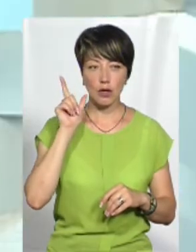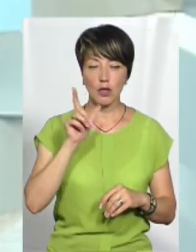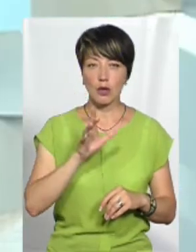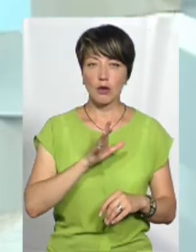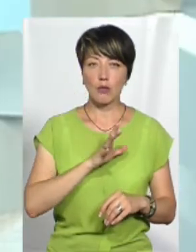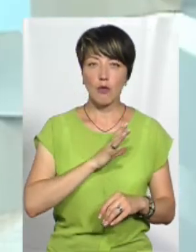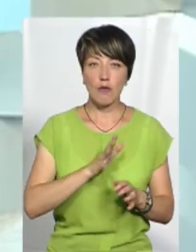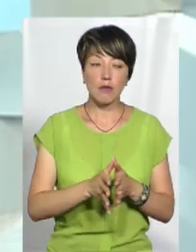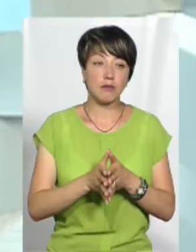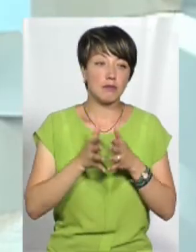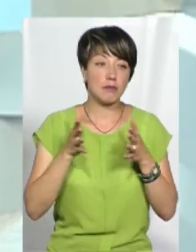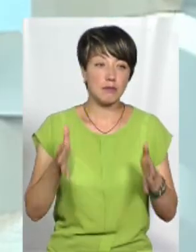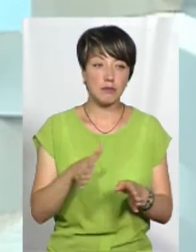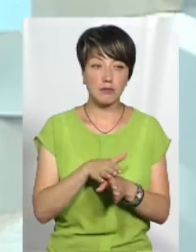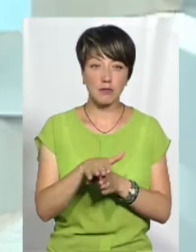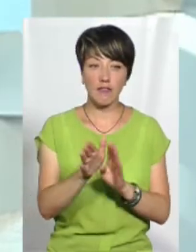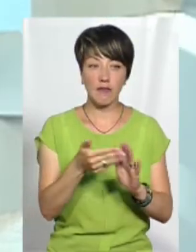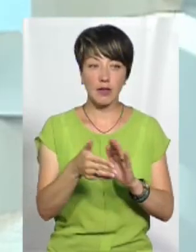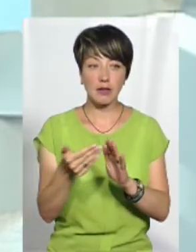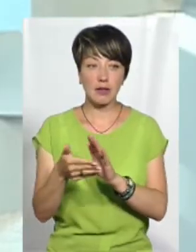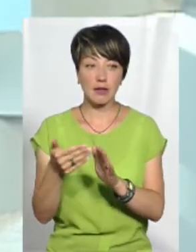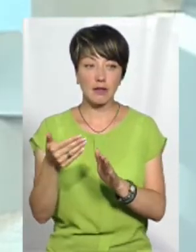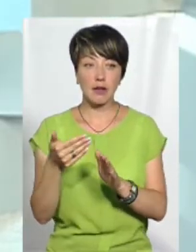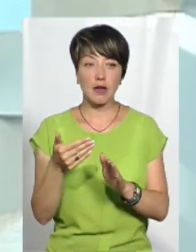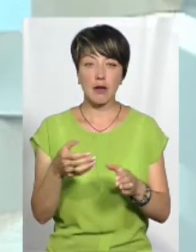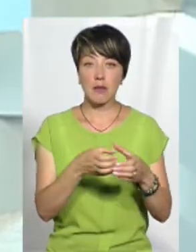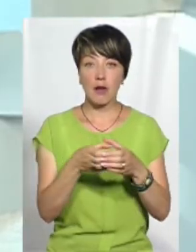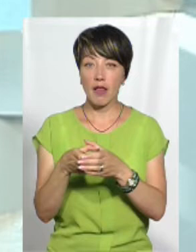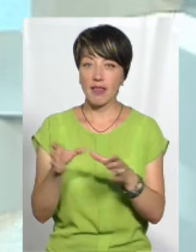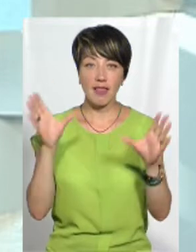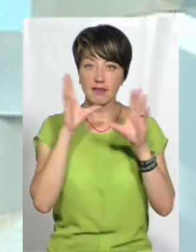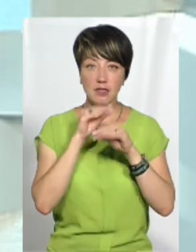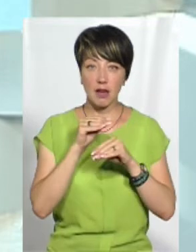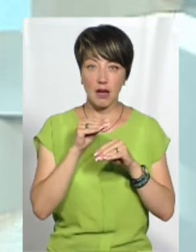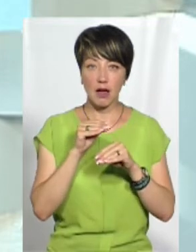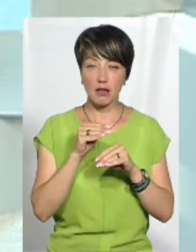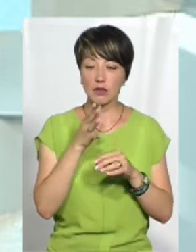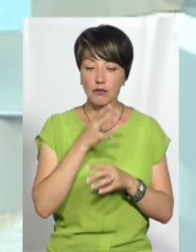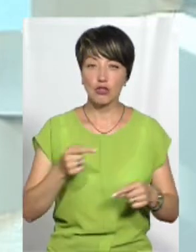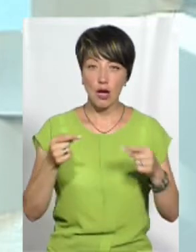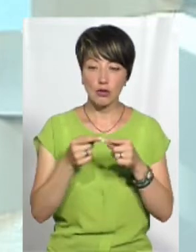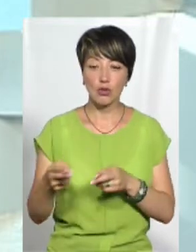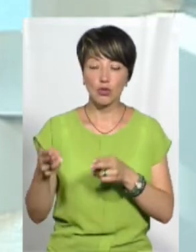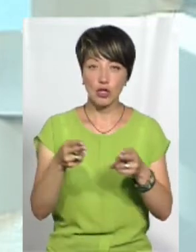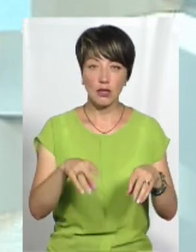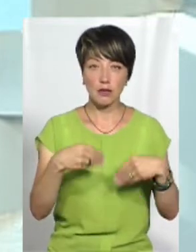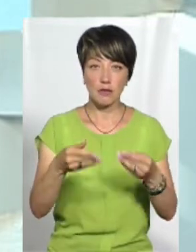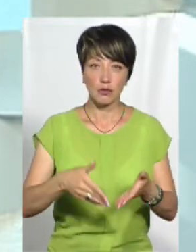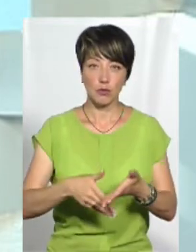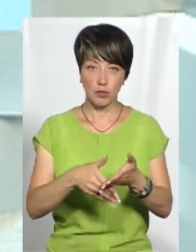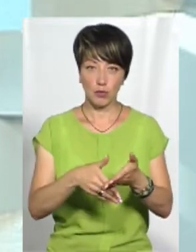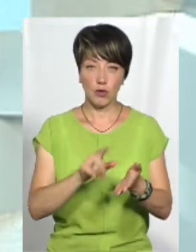величезний був пік викликів, що ті бригади, які на сьогодні працюють на лінії, не встигали їх вчасно доїжджати і